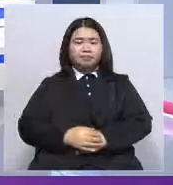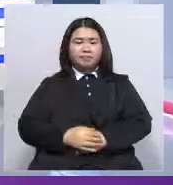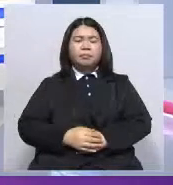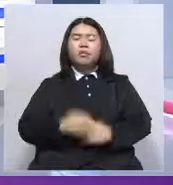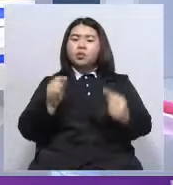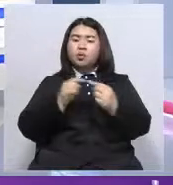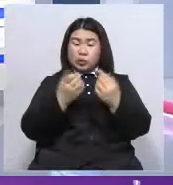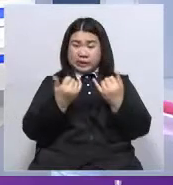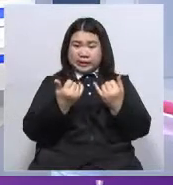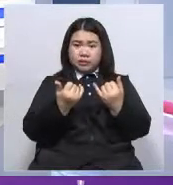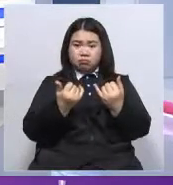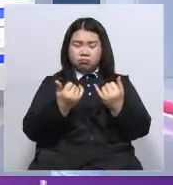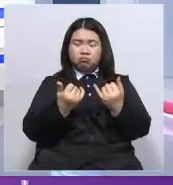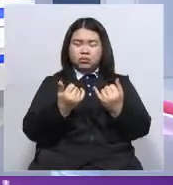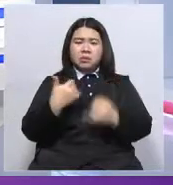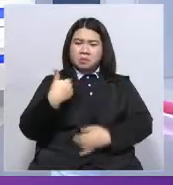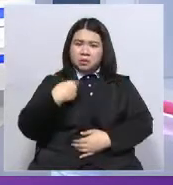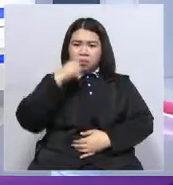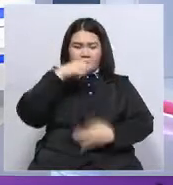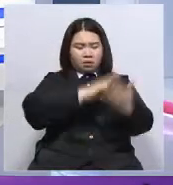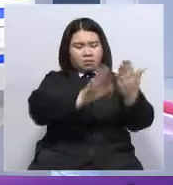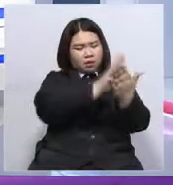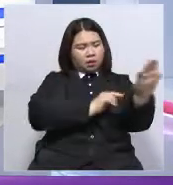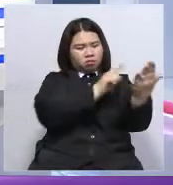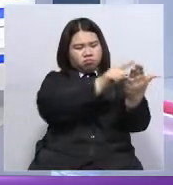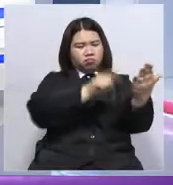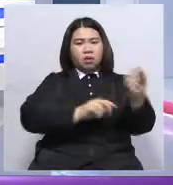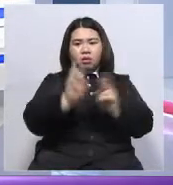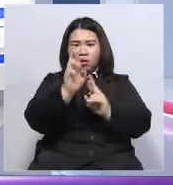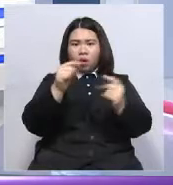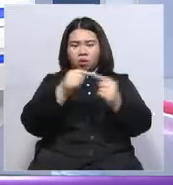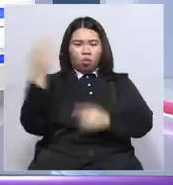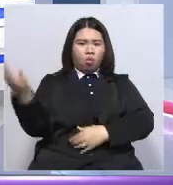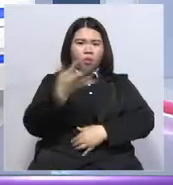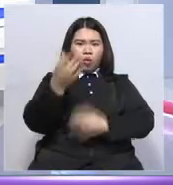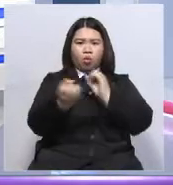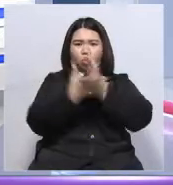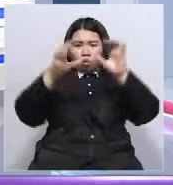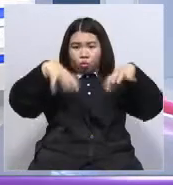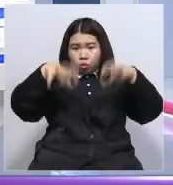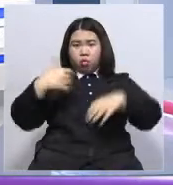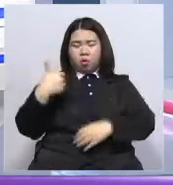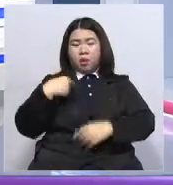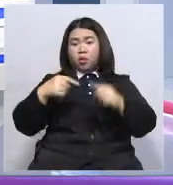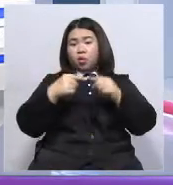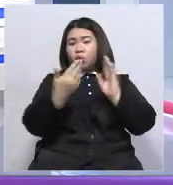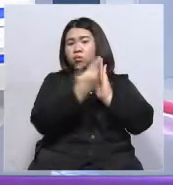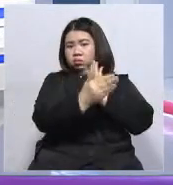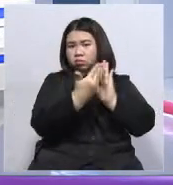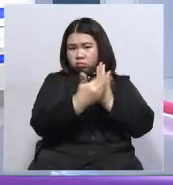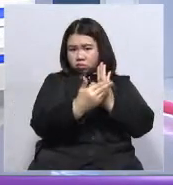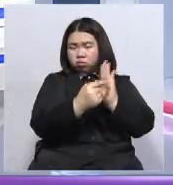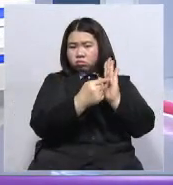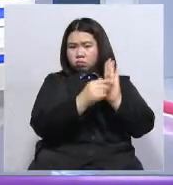ค่ะสภาพอากาศในระยะนี้นะคะคุณผู้ชมคะหลายพื้นที่ทั่วไทยต้องระวังผลกระทบจากพายุฤดูร้อนโดยเฉพาะภาคตะวันออกเฉียง